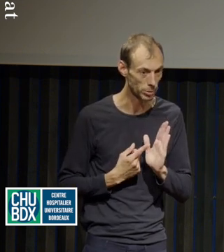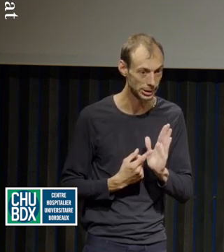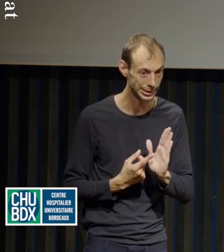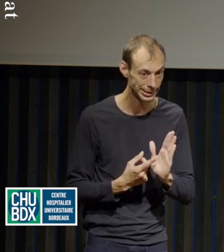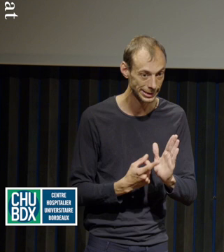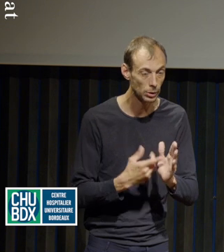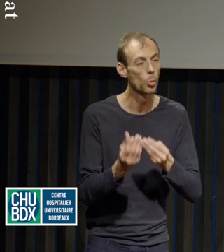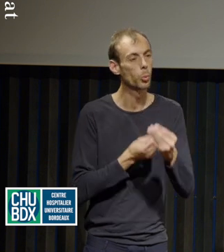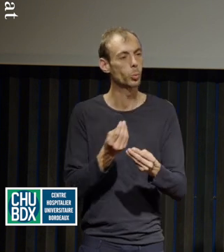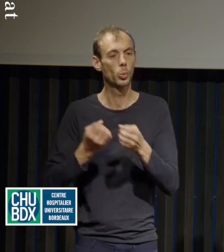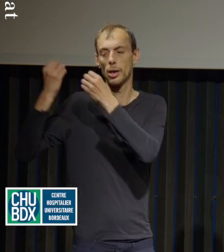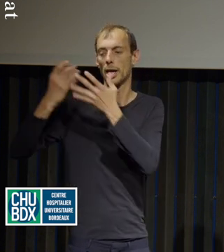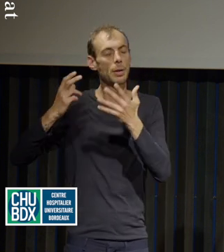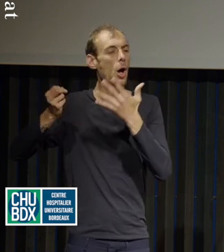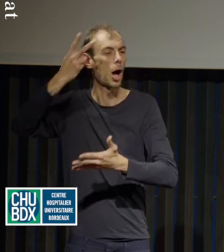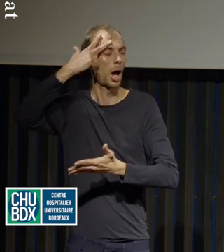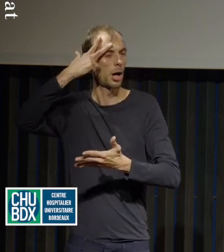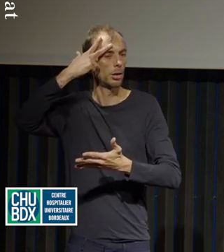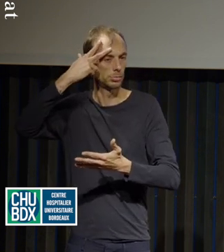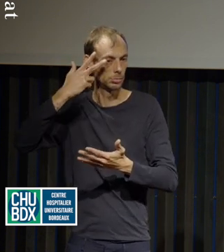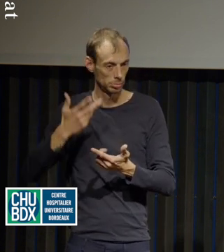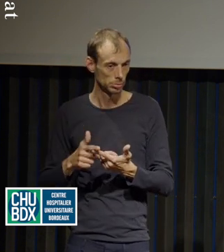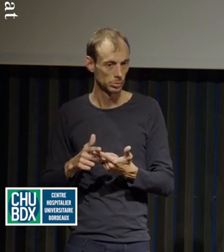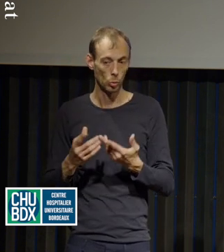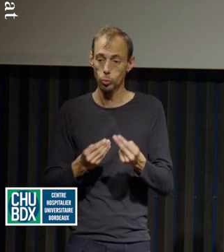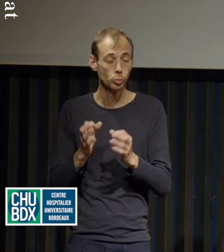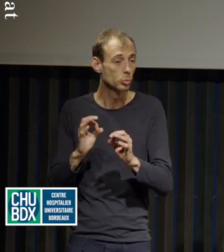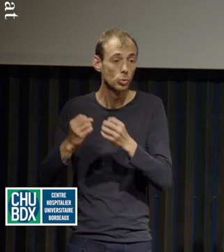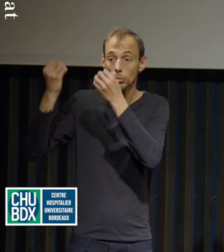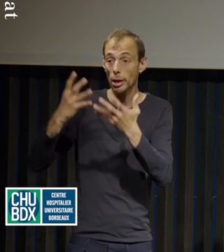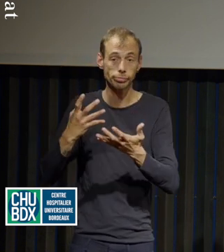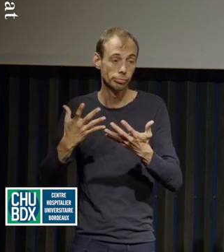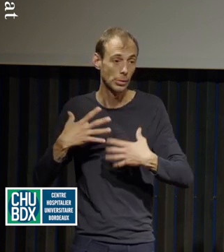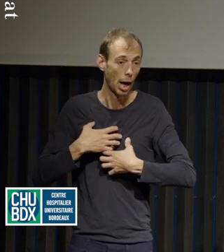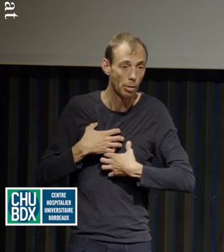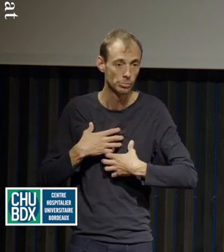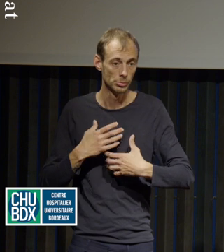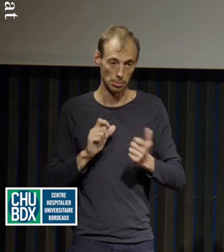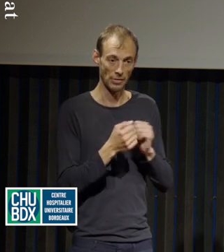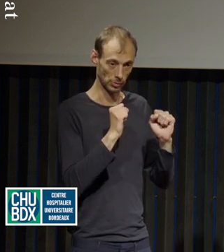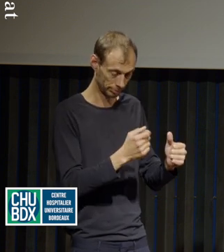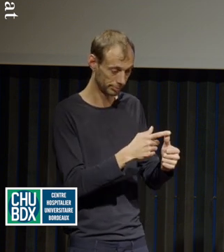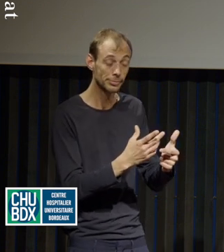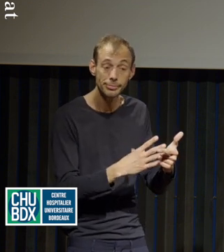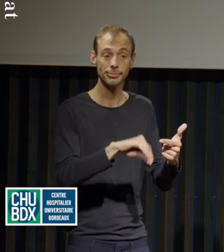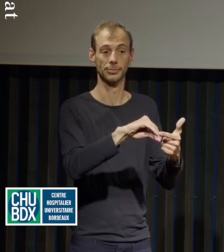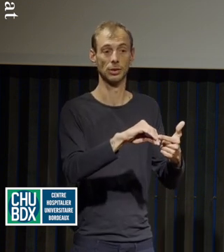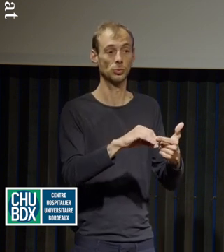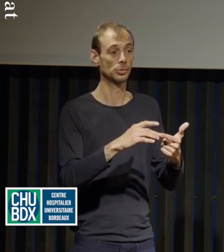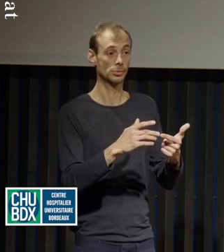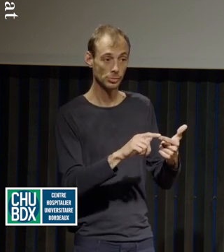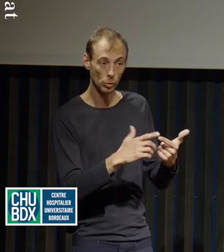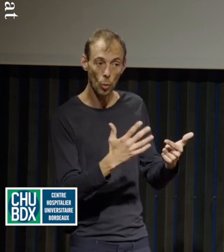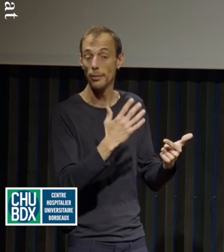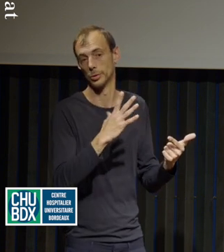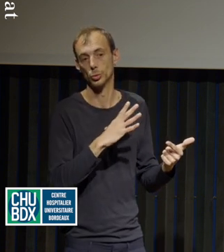traumatiques, à des événements stressants dans la vie, des facteurs plus liés au tempérament, à certains